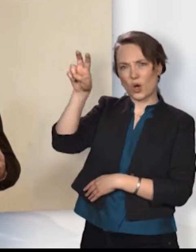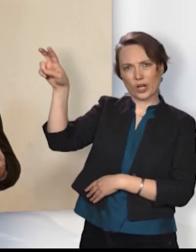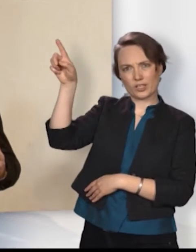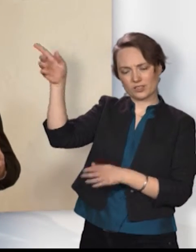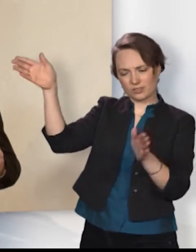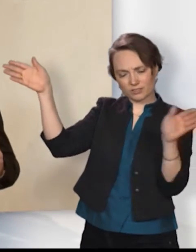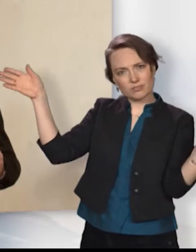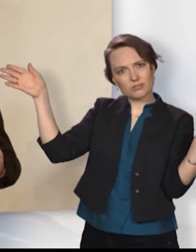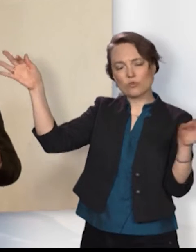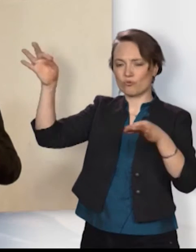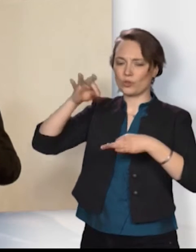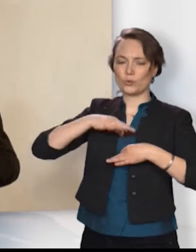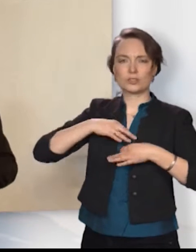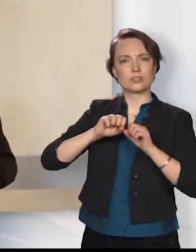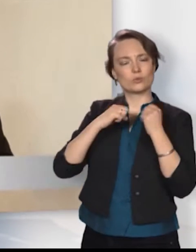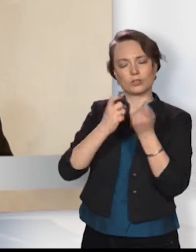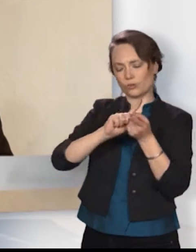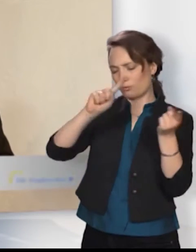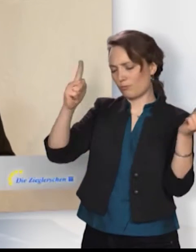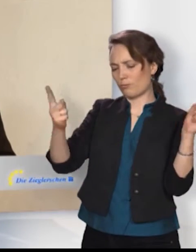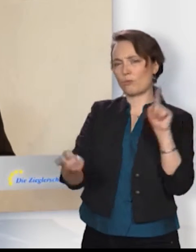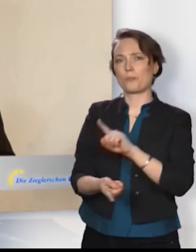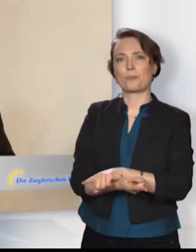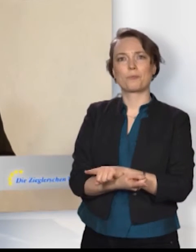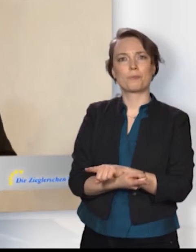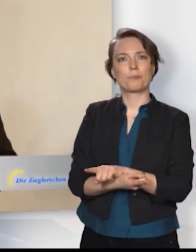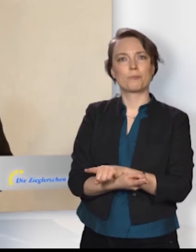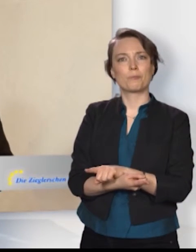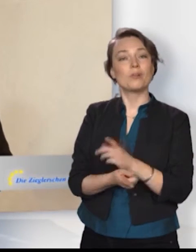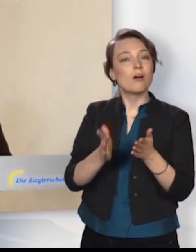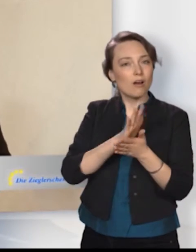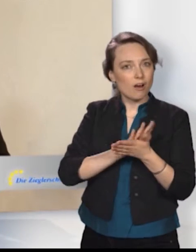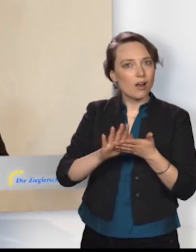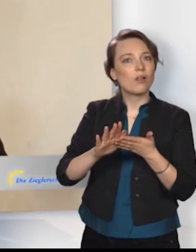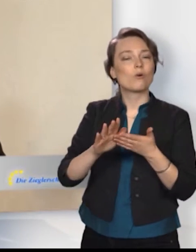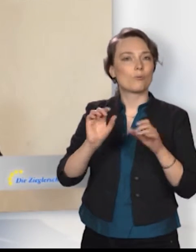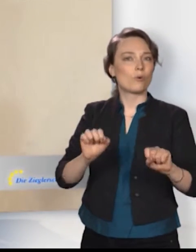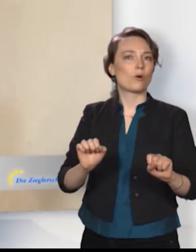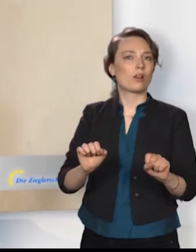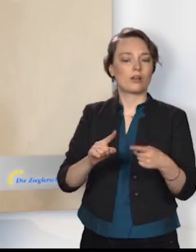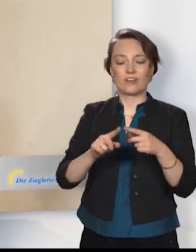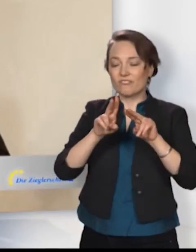hat. Heilung ist möglich, Frieden ist möglich.